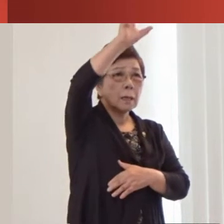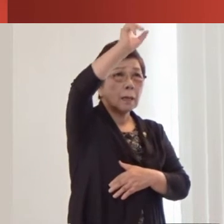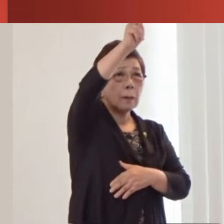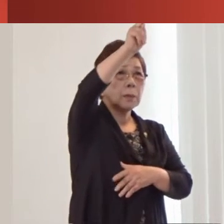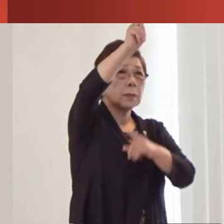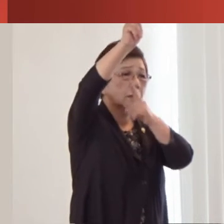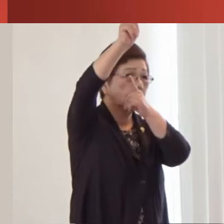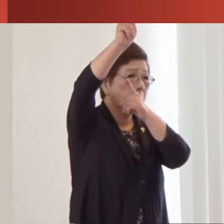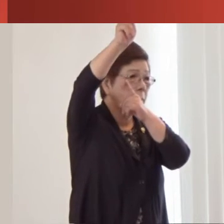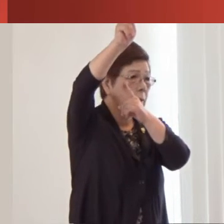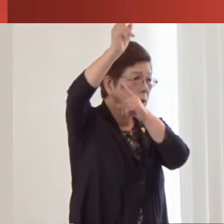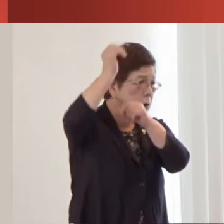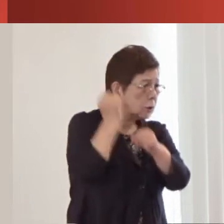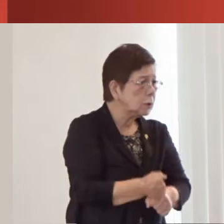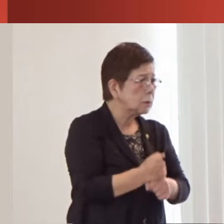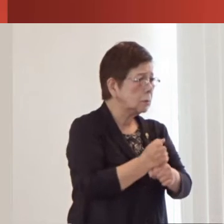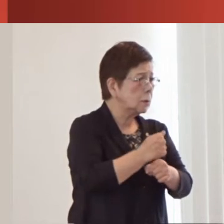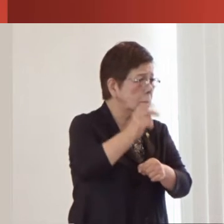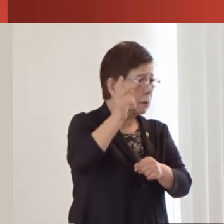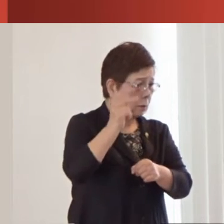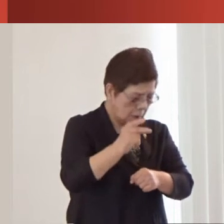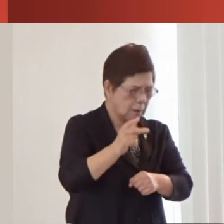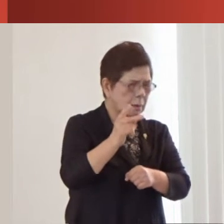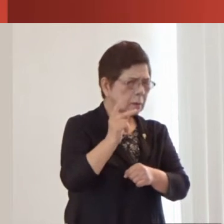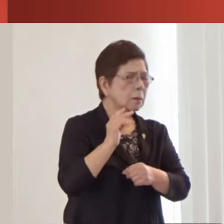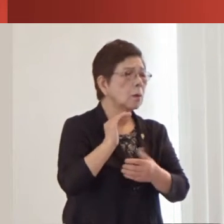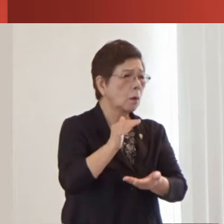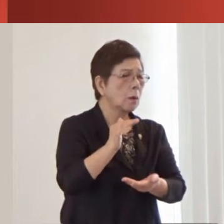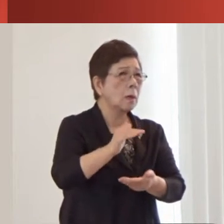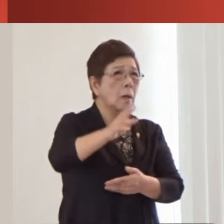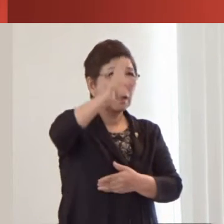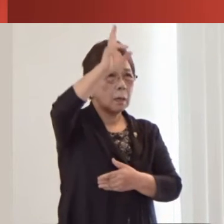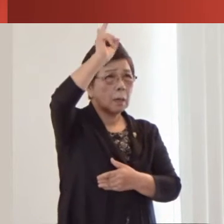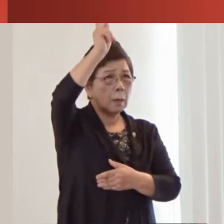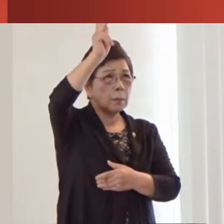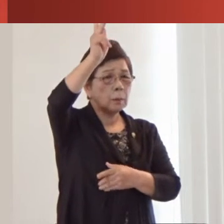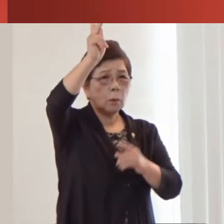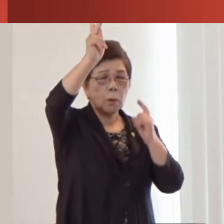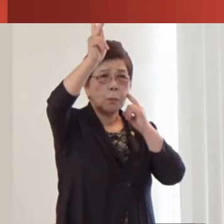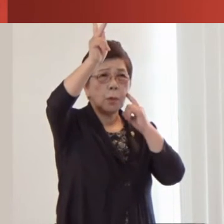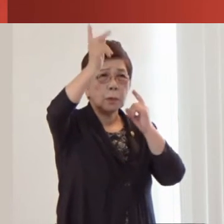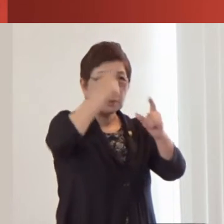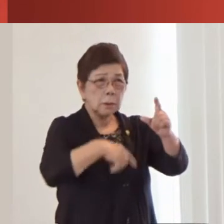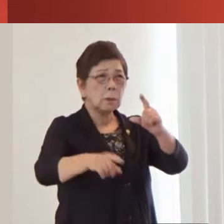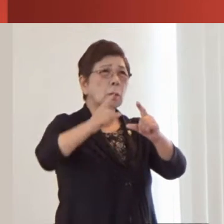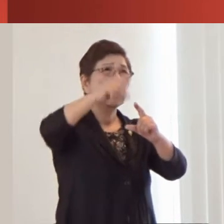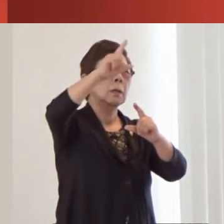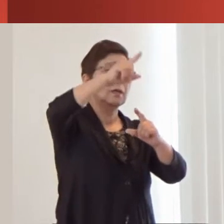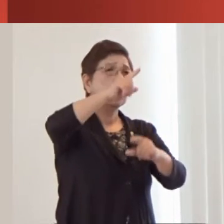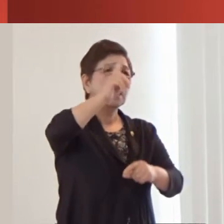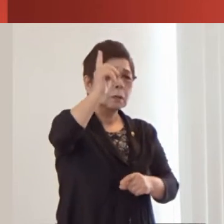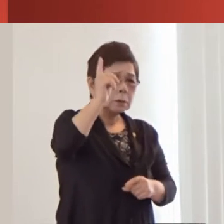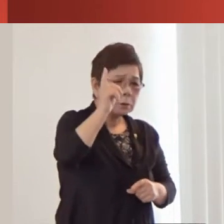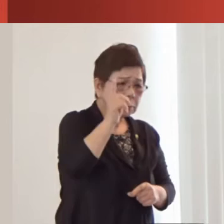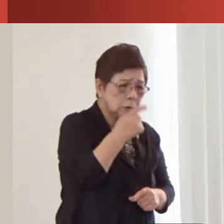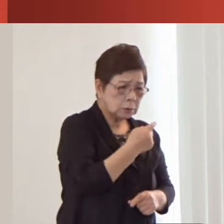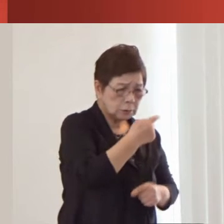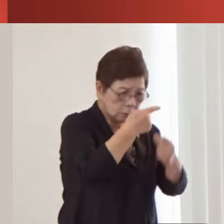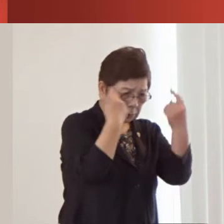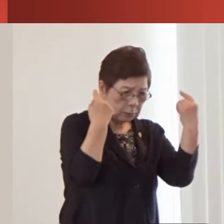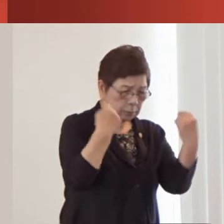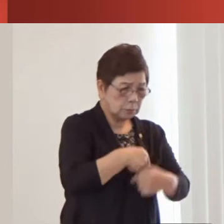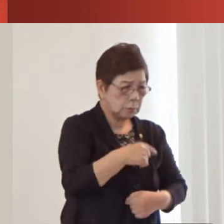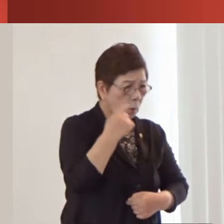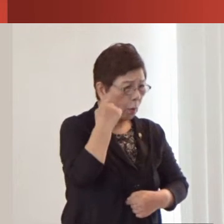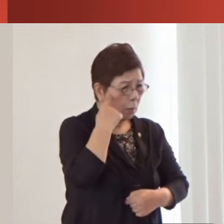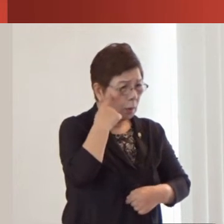れないということ、この創造主である神の思いよりも自分の思いを優先して生きていく